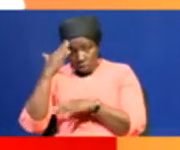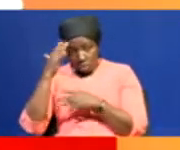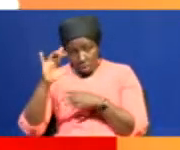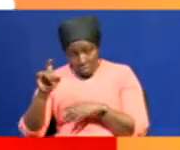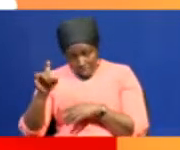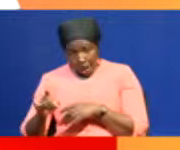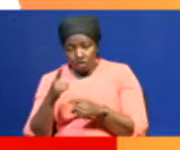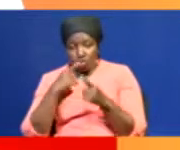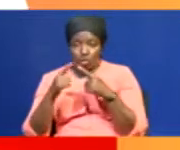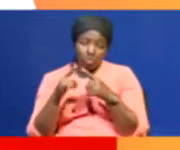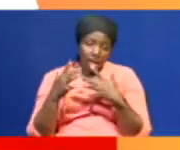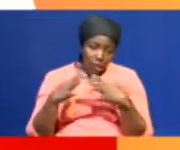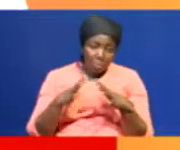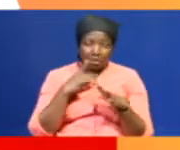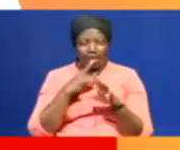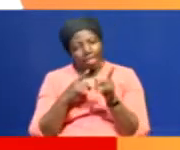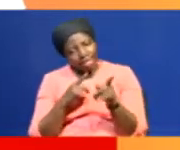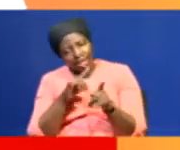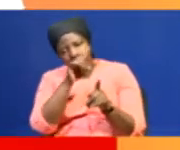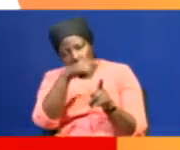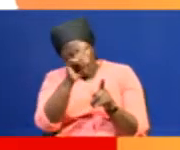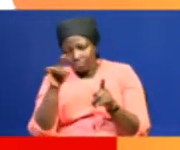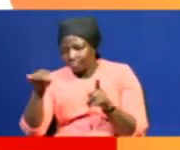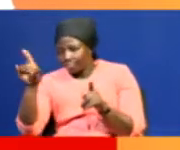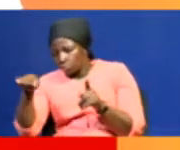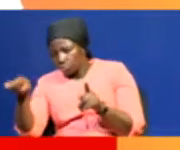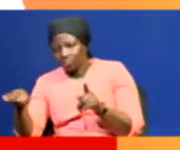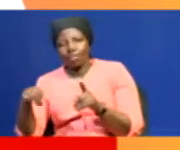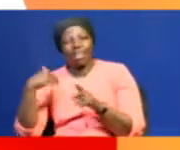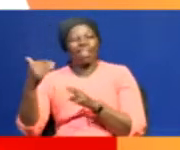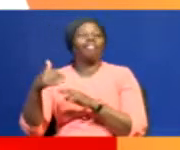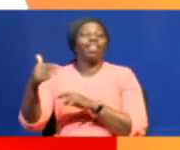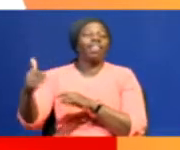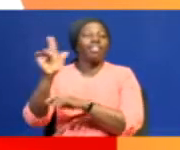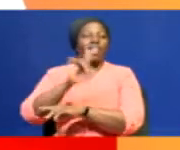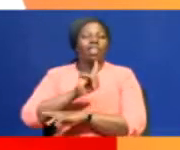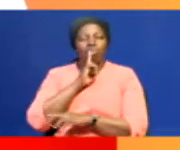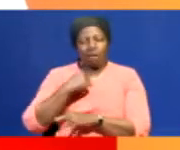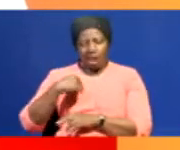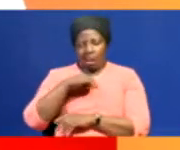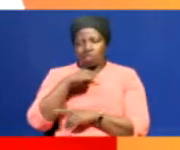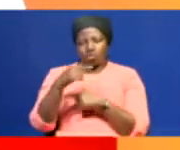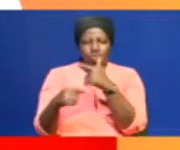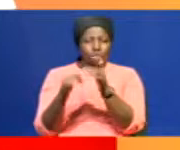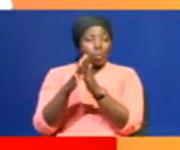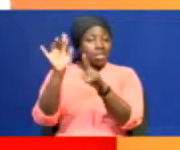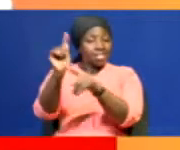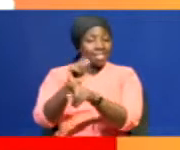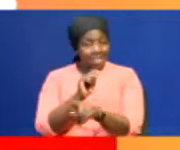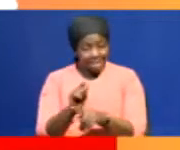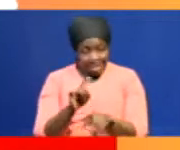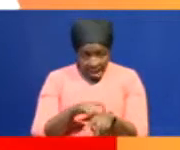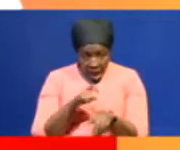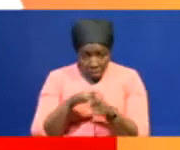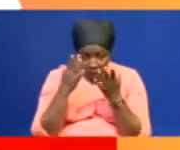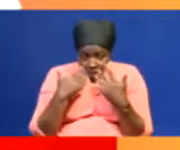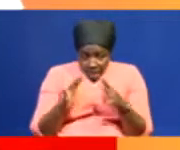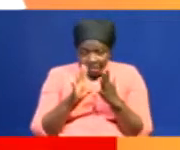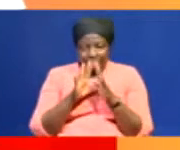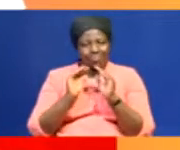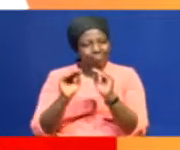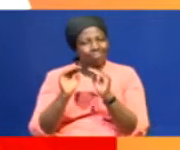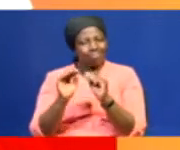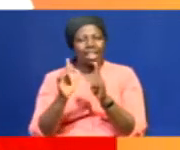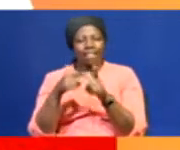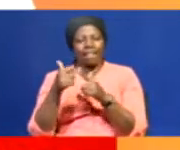siku waambie hichi ni kizuri, hiki ni kibaya kila siku. So tuko tunaendelea na mafunzo na tunatumai kwamba by the time tunamaliza at least ajali